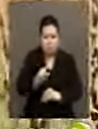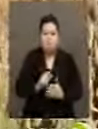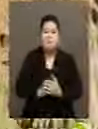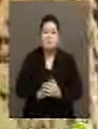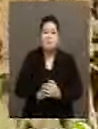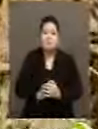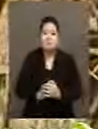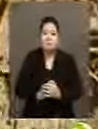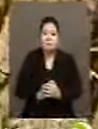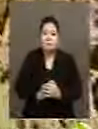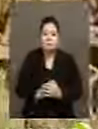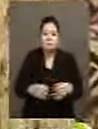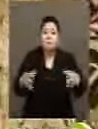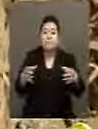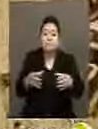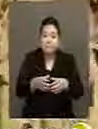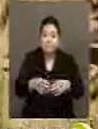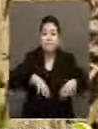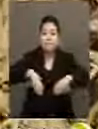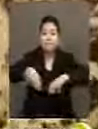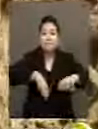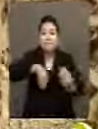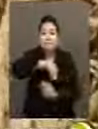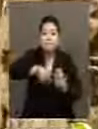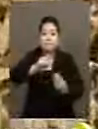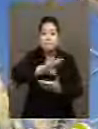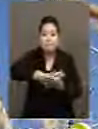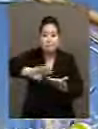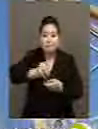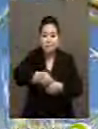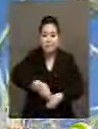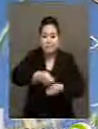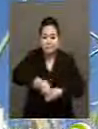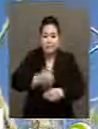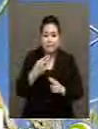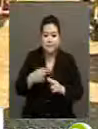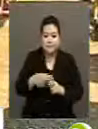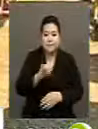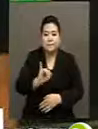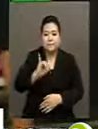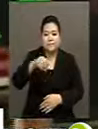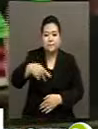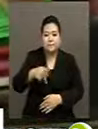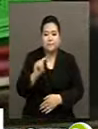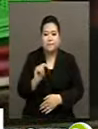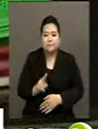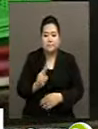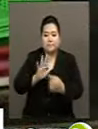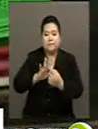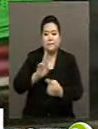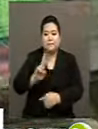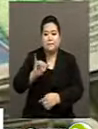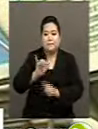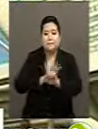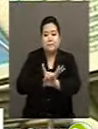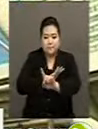คเอเชียของคณะบริหารธุรกิจมหาวิทยาลัยเกษตรศาสตร์คุณไพฑูรย์เจตทำรงชัยก็แถลงผลสำรวจความเห็นของประ